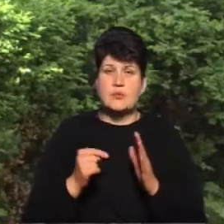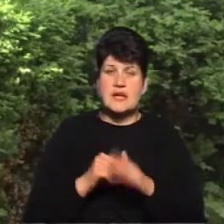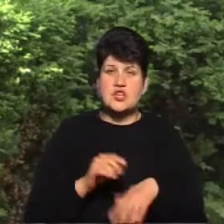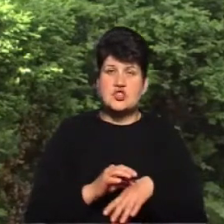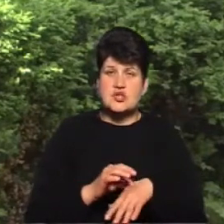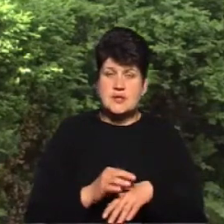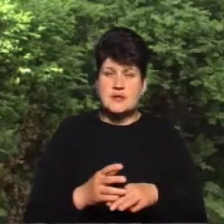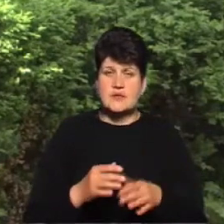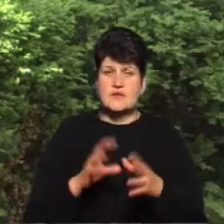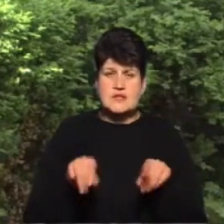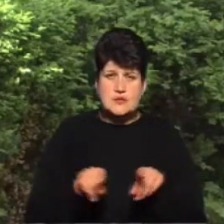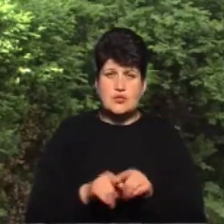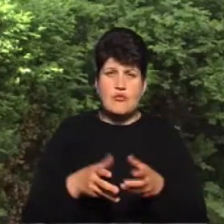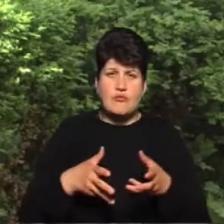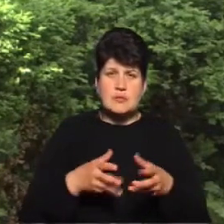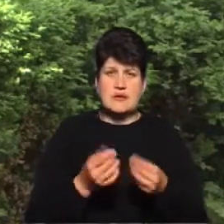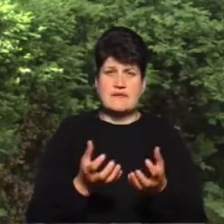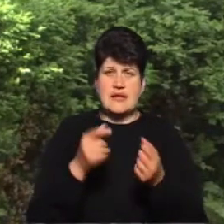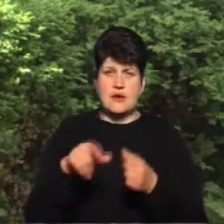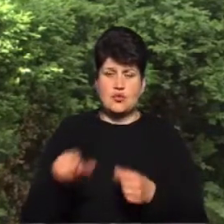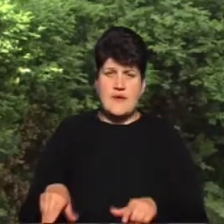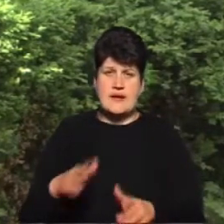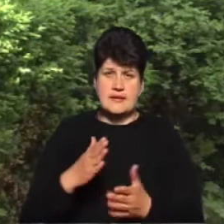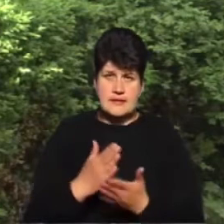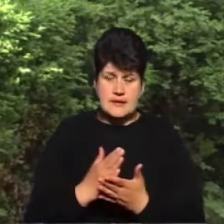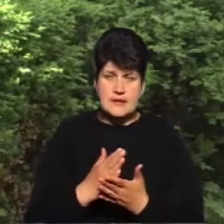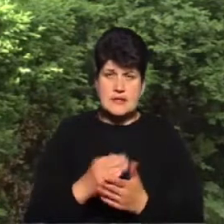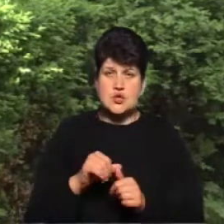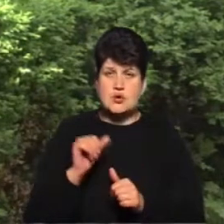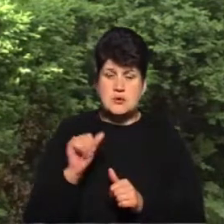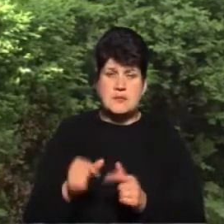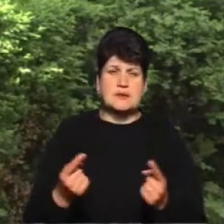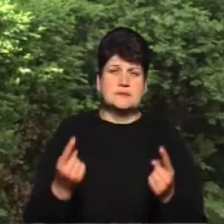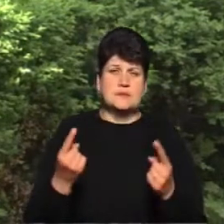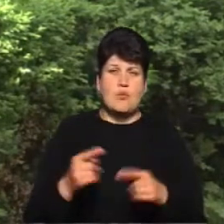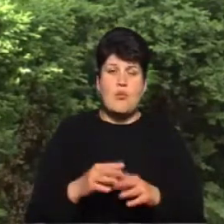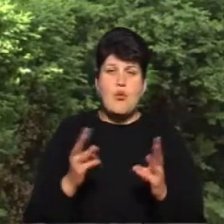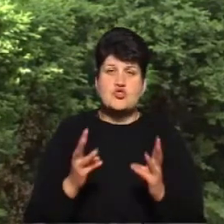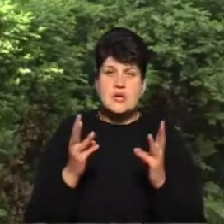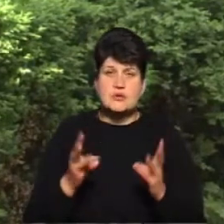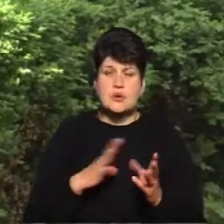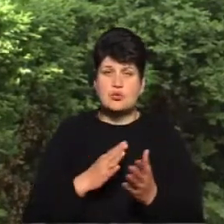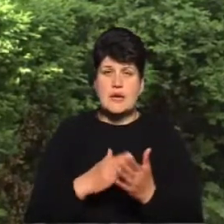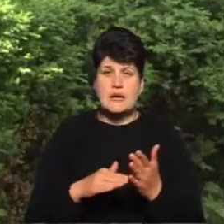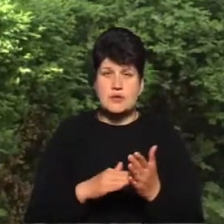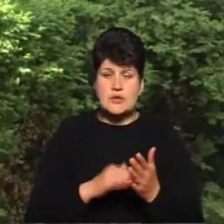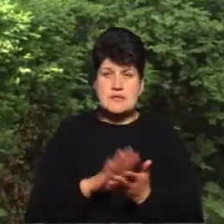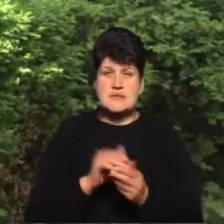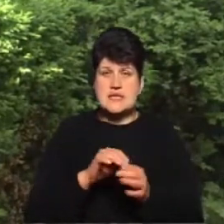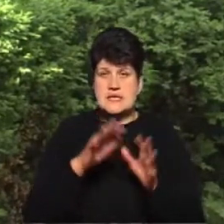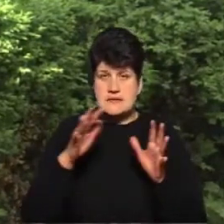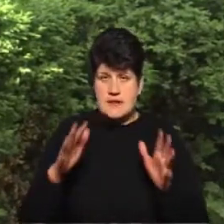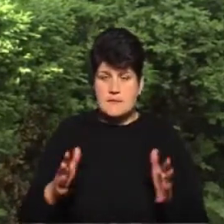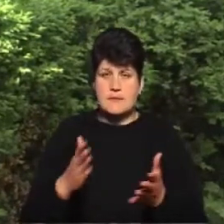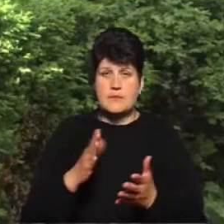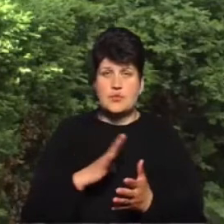одно вплив на рятувальників є. Зокрема, наймасштабнішу пожежу, яку ми ліквідовували на сміттєзвалищах, ми мали